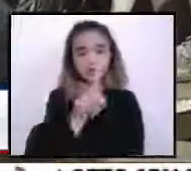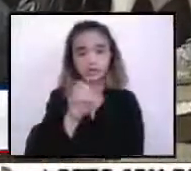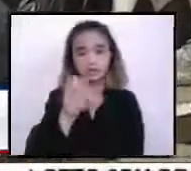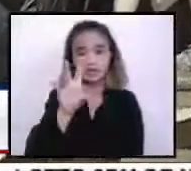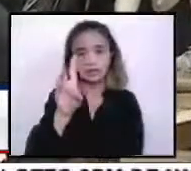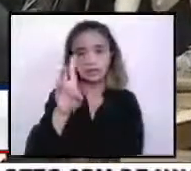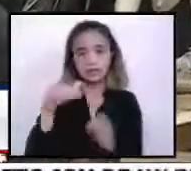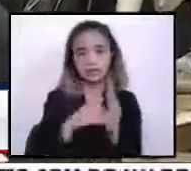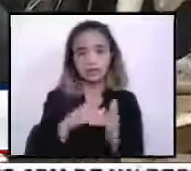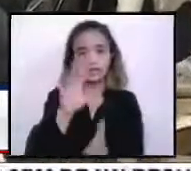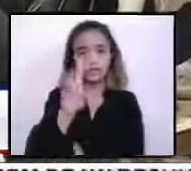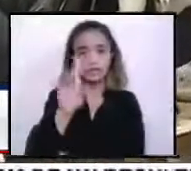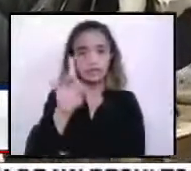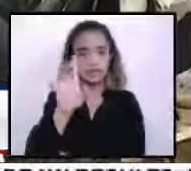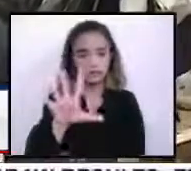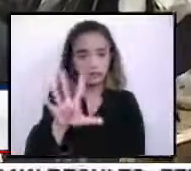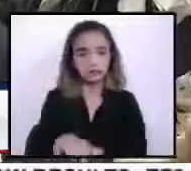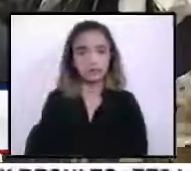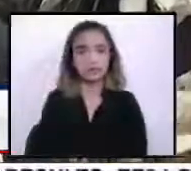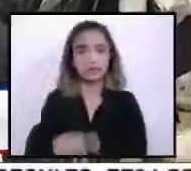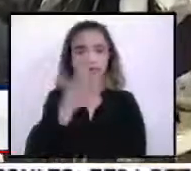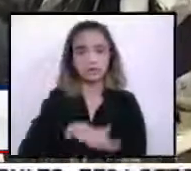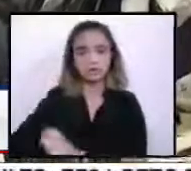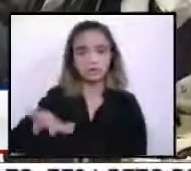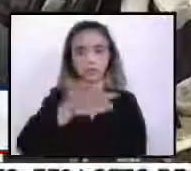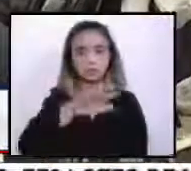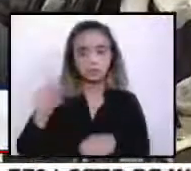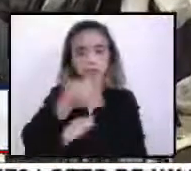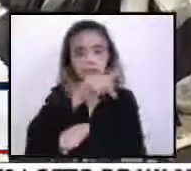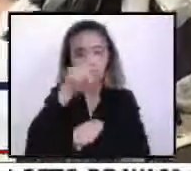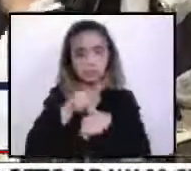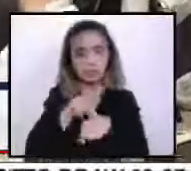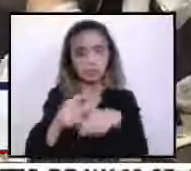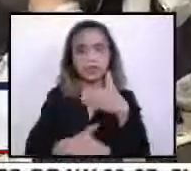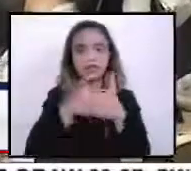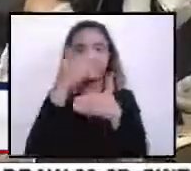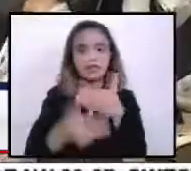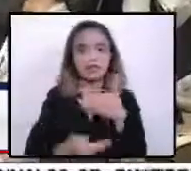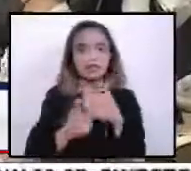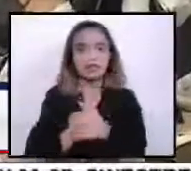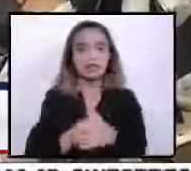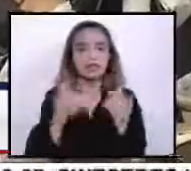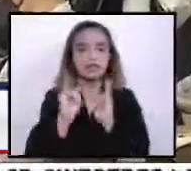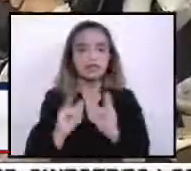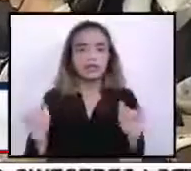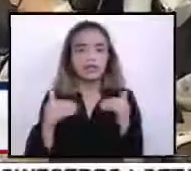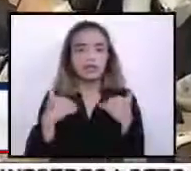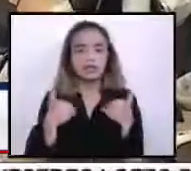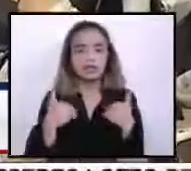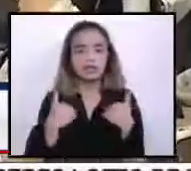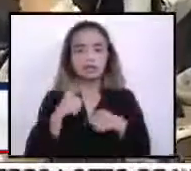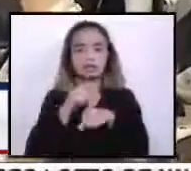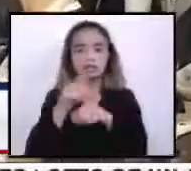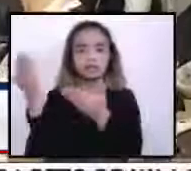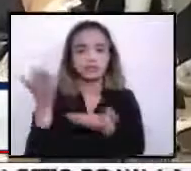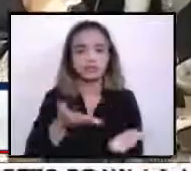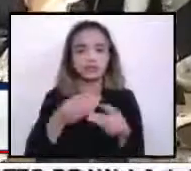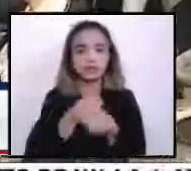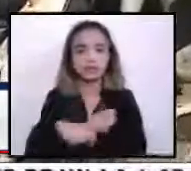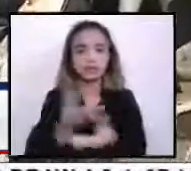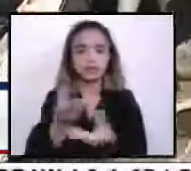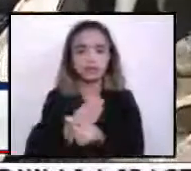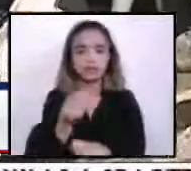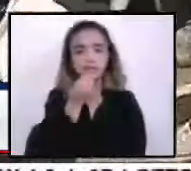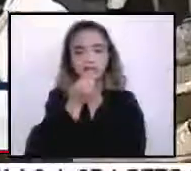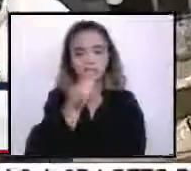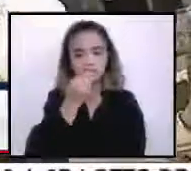107,785 clustered precincts sa buong bansa. Samantala, buhos na rin ang mga nagpapadala ng pagkain para sa mga volunteers ng PPCRB